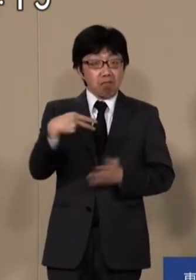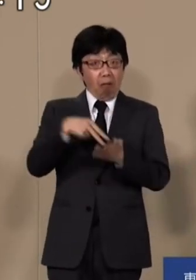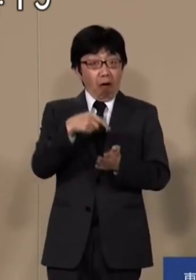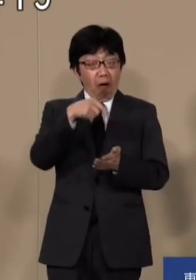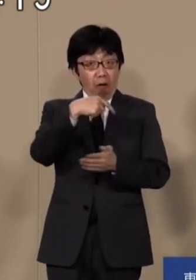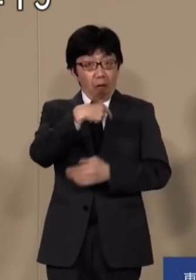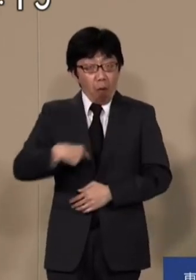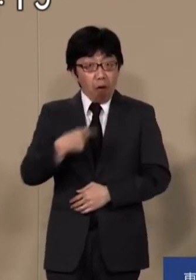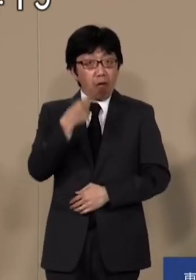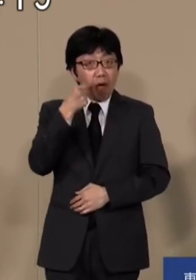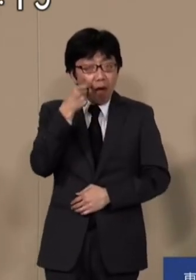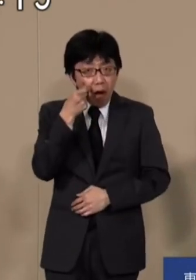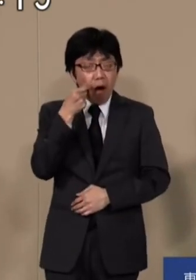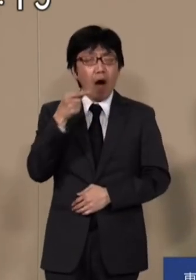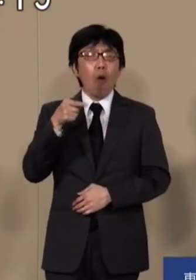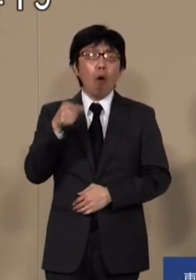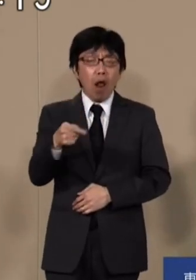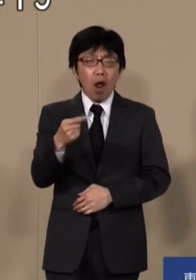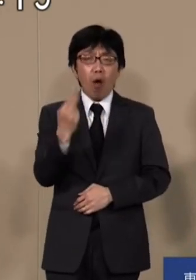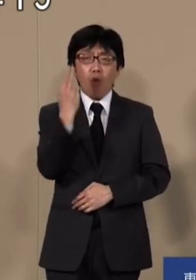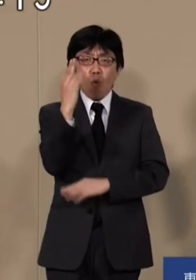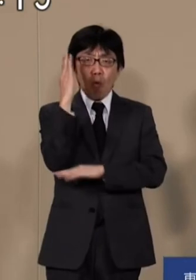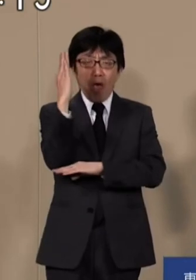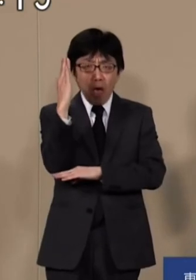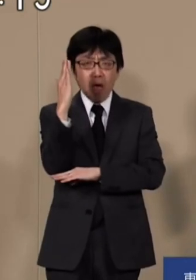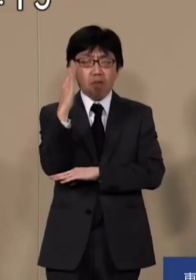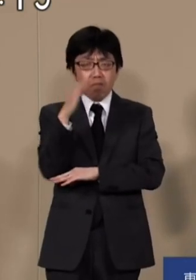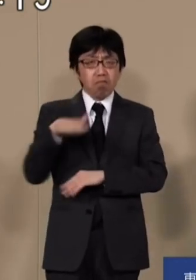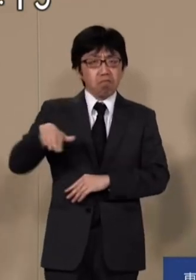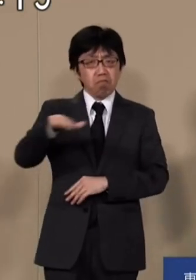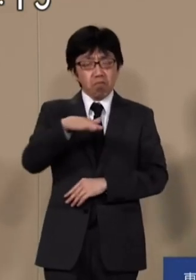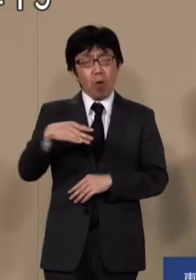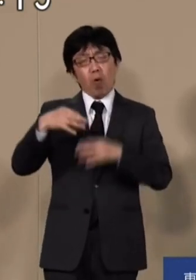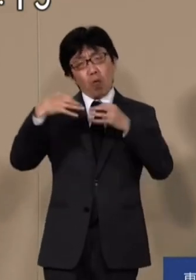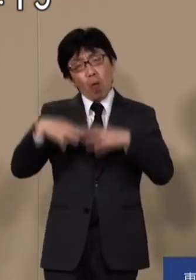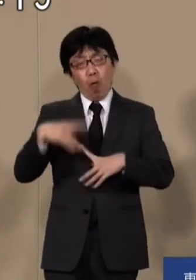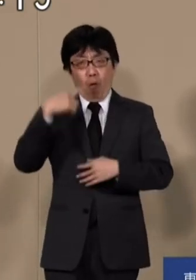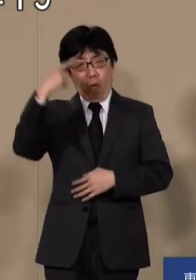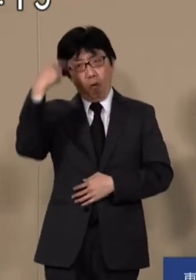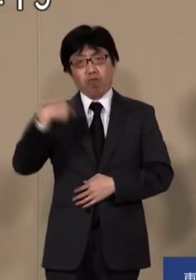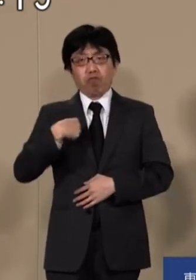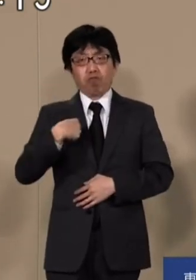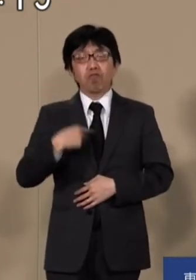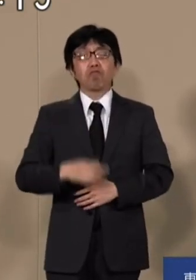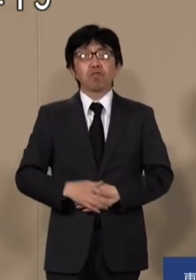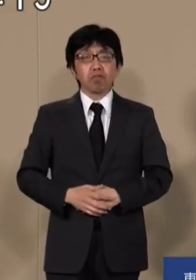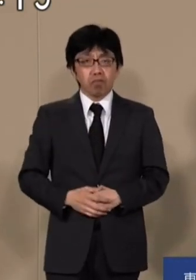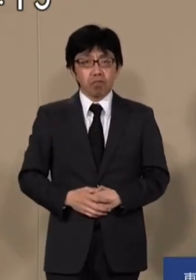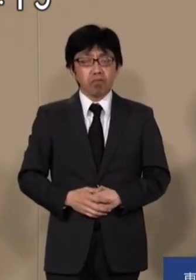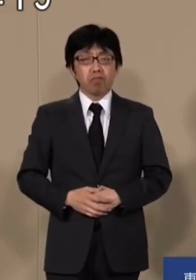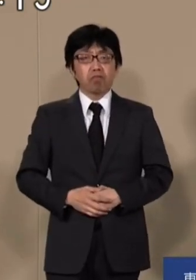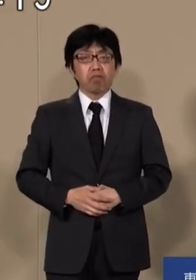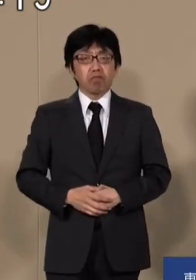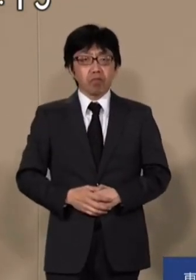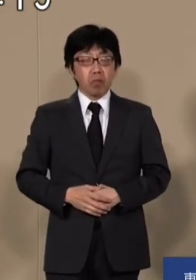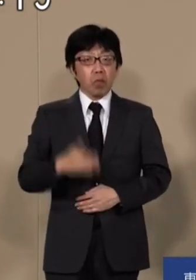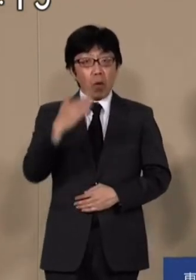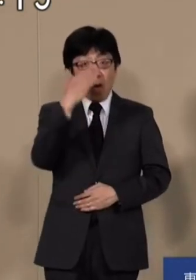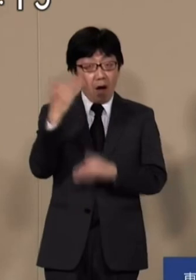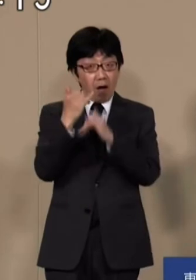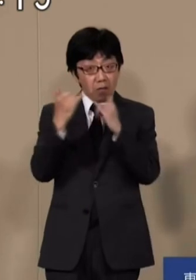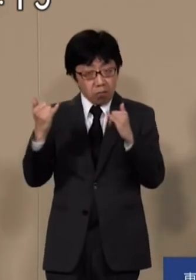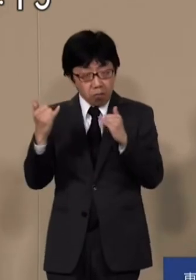表現できないことは東京都にとっても大きな損失だと考えますそして若者